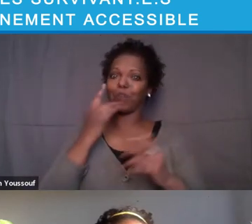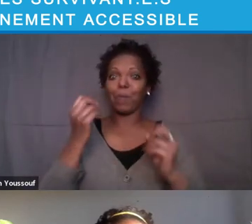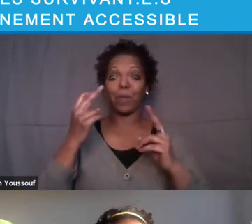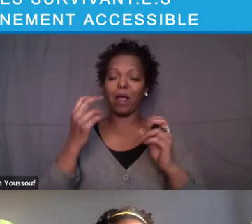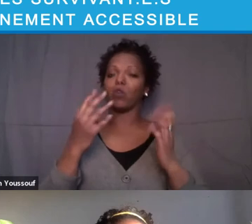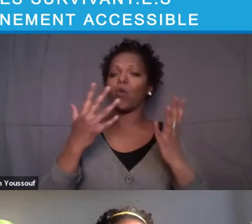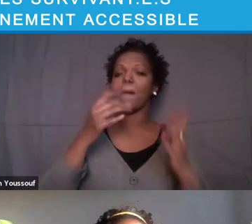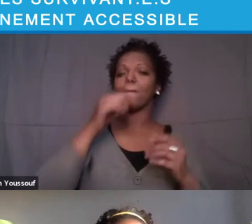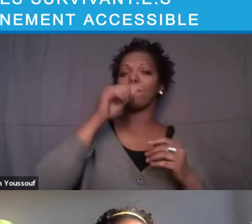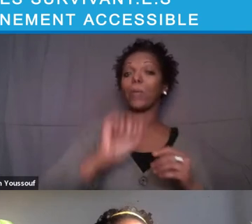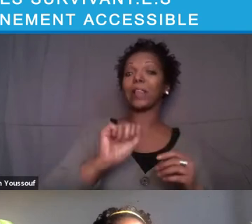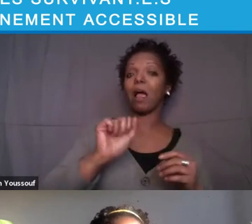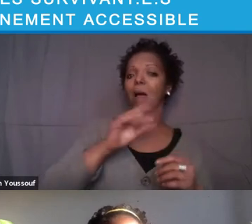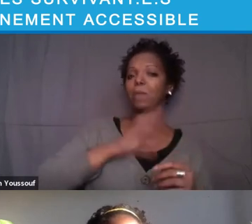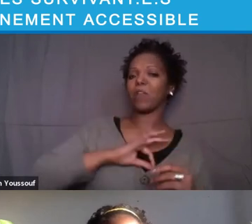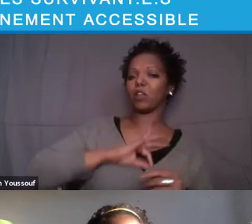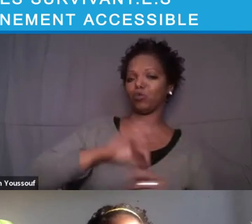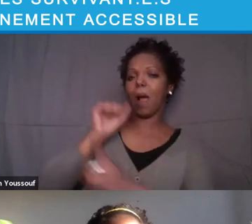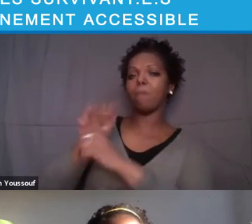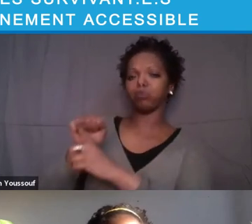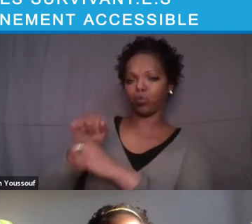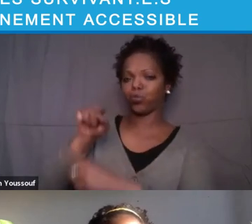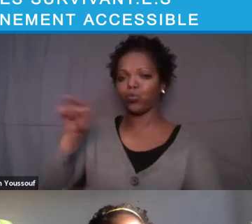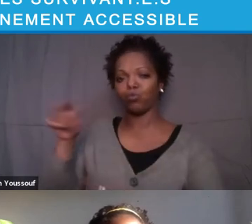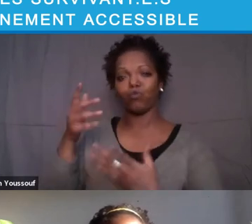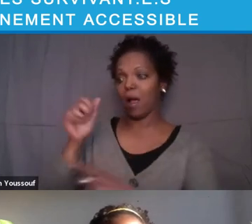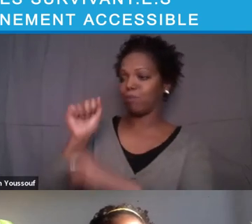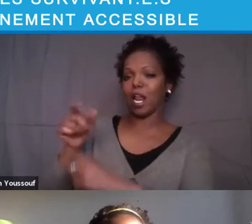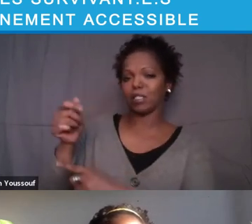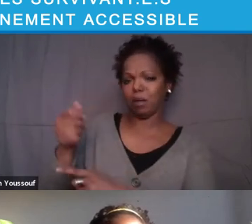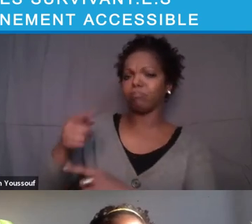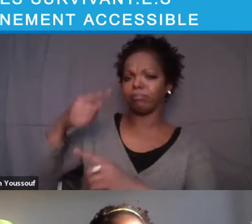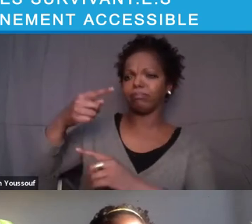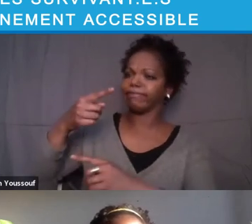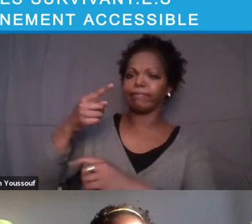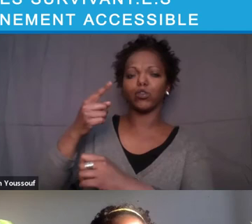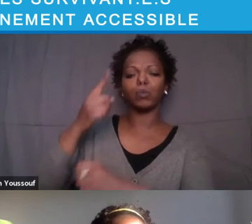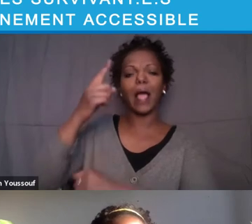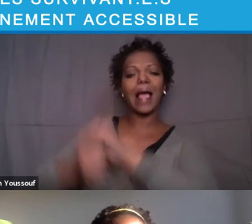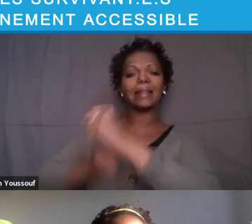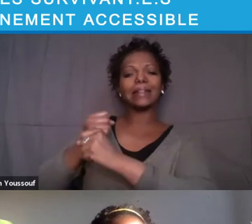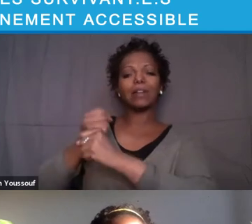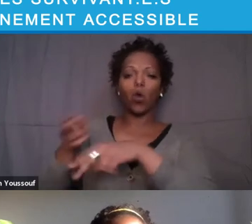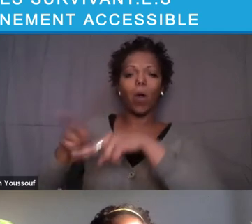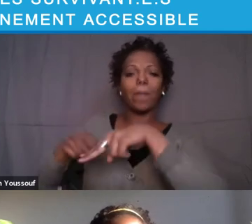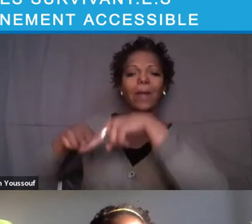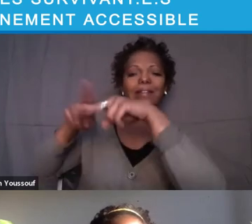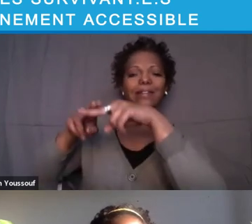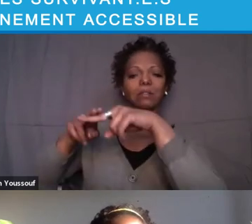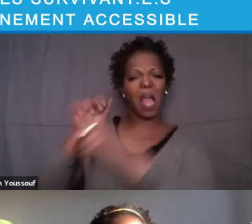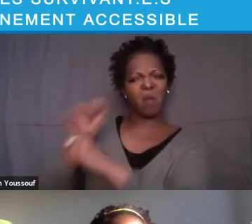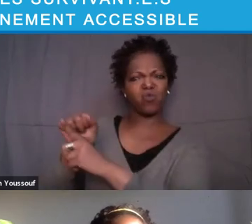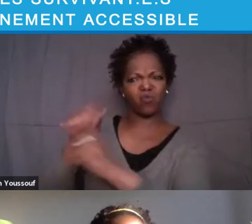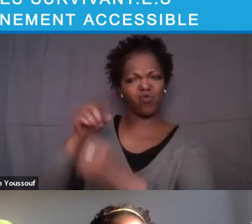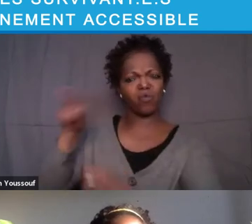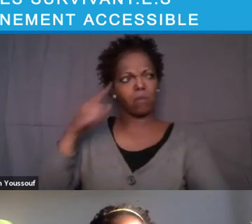ici au Québec vivent en appartement et souvent les propriétaires en abusent. Par